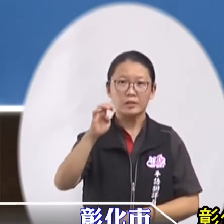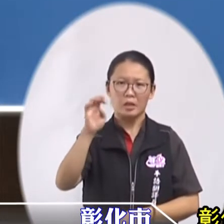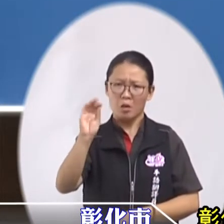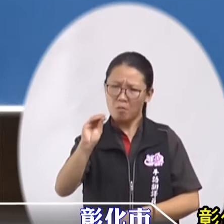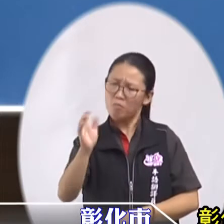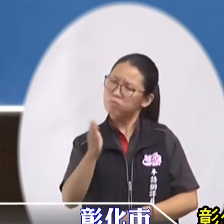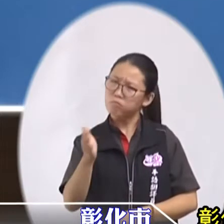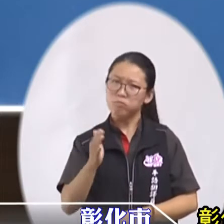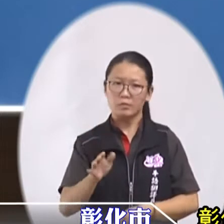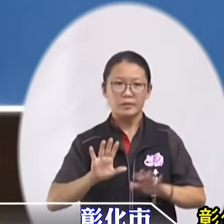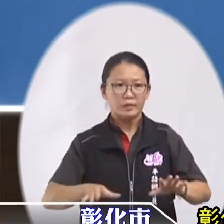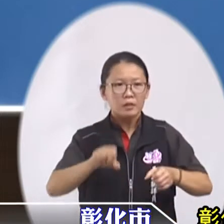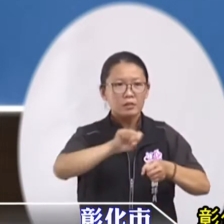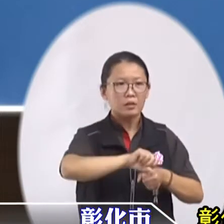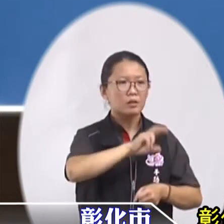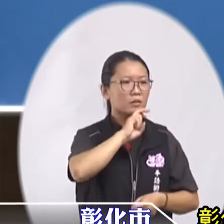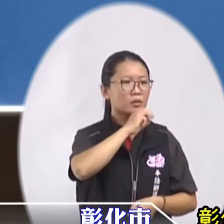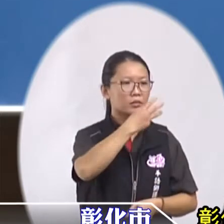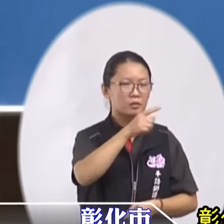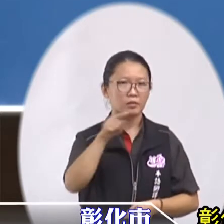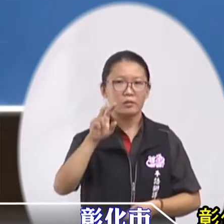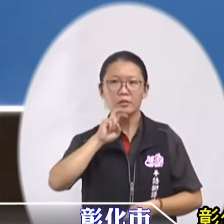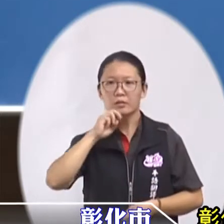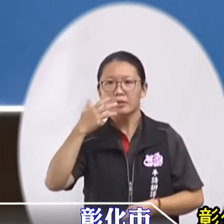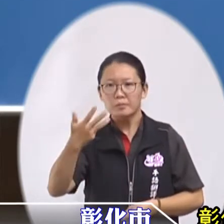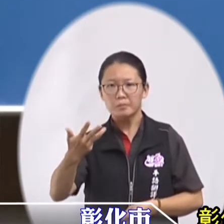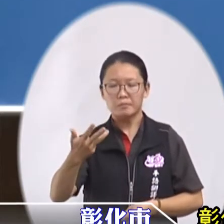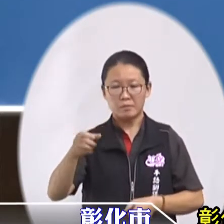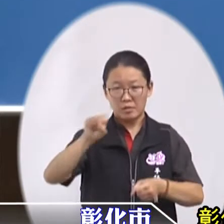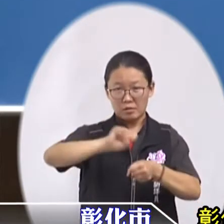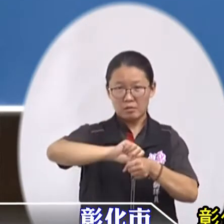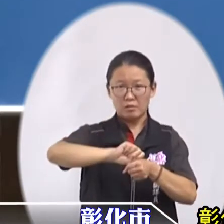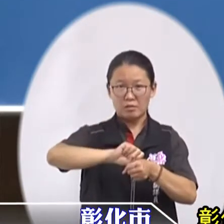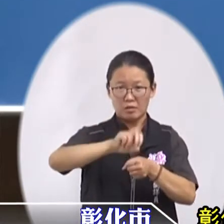了23岁到28岁有